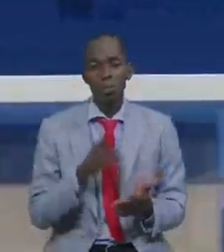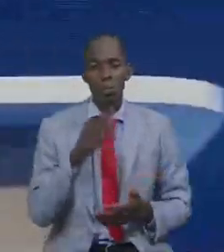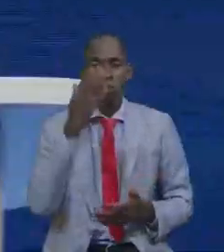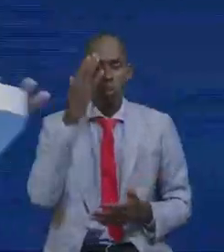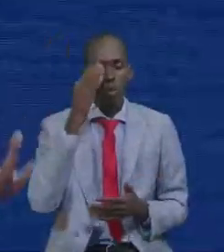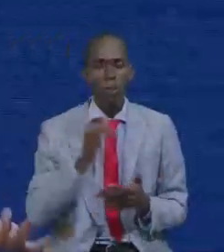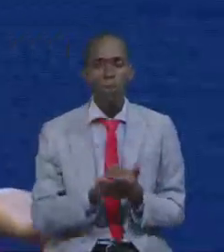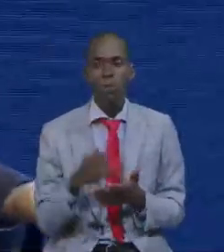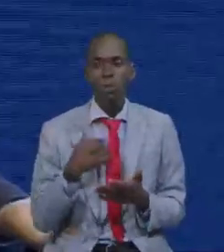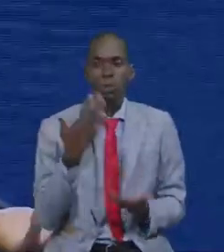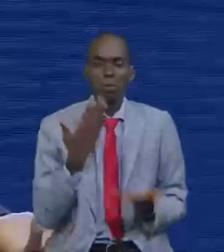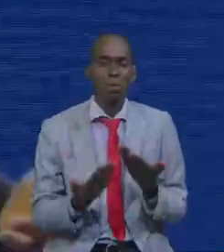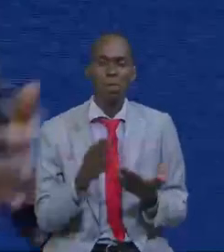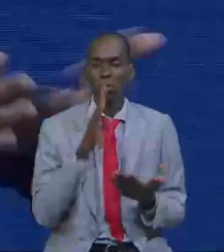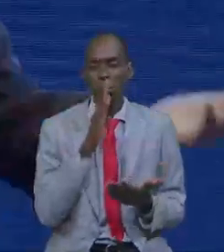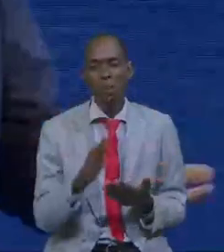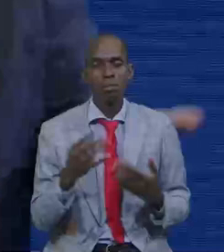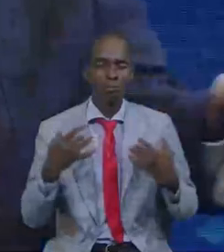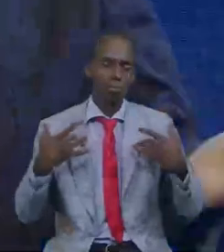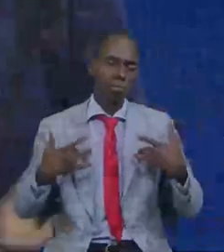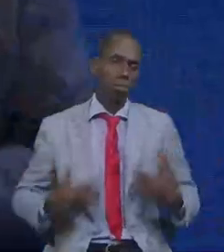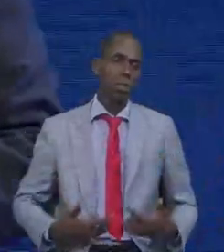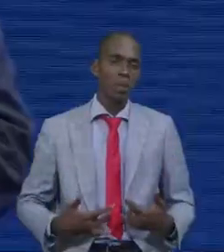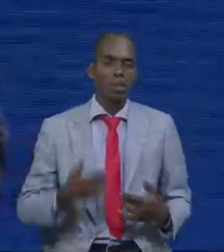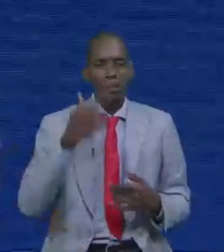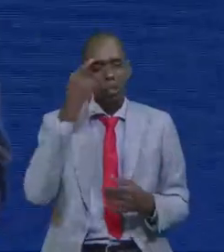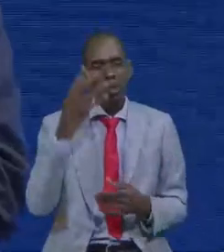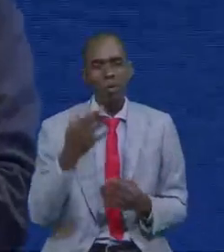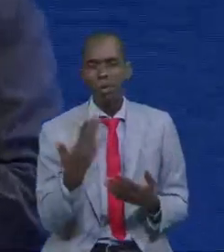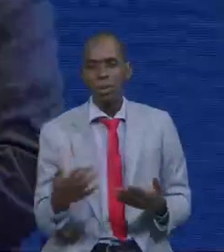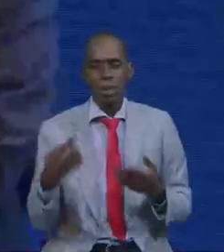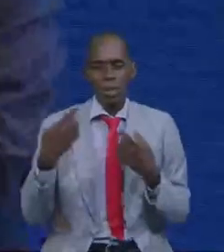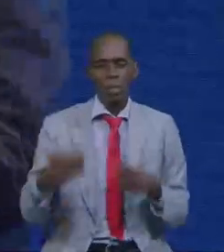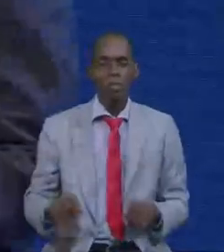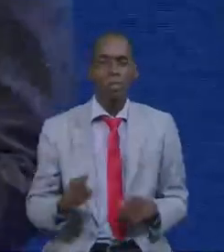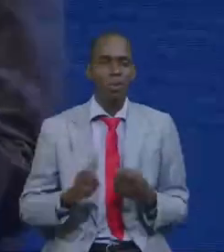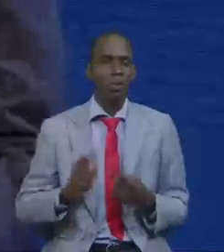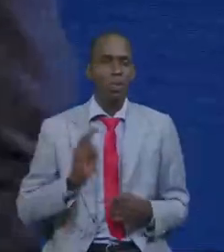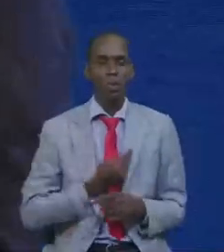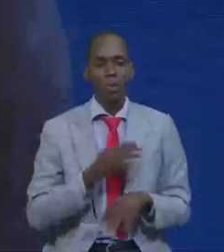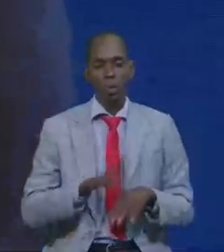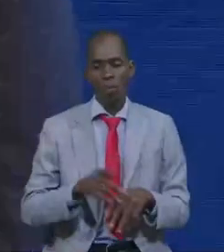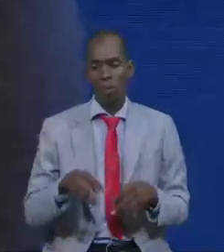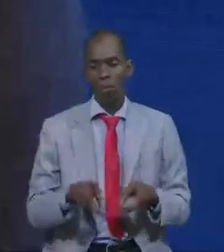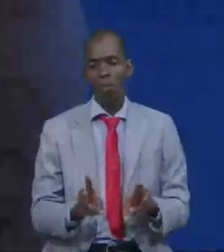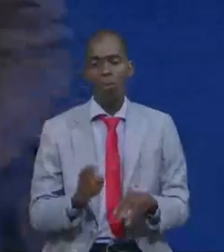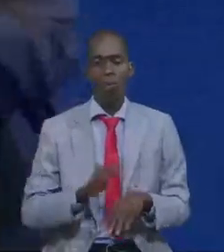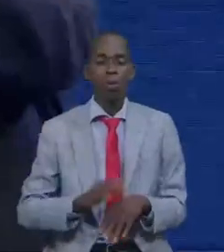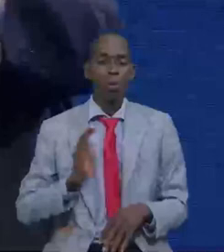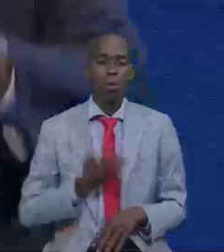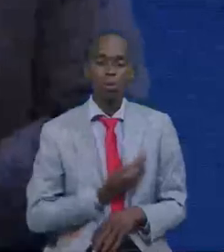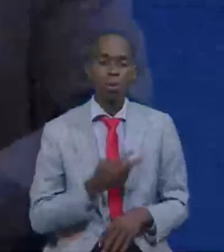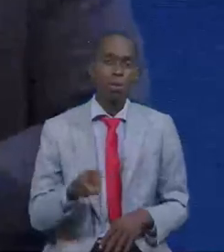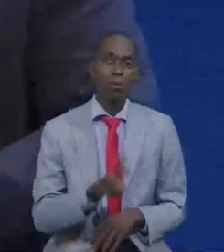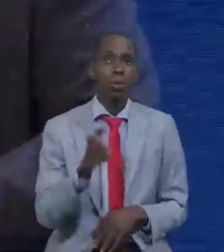sommes découragés à cause des choses qui nous arrivent sur notre route. Si tu es